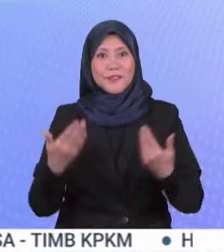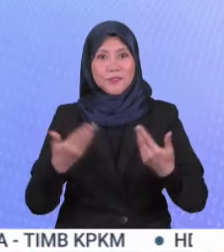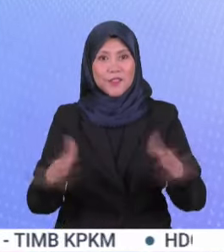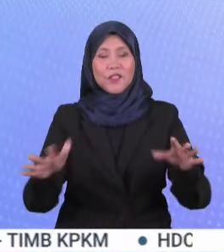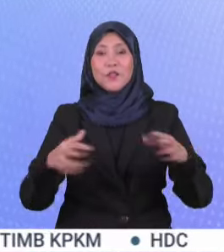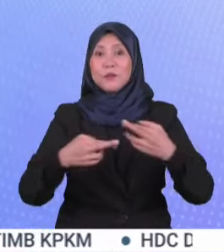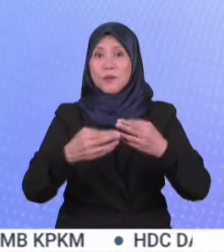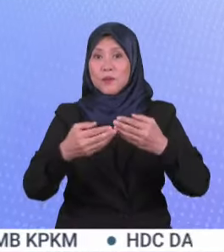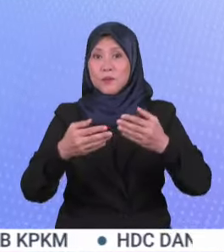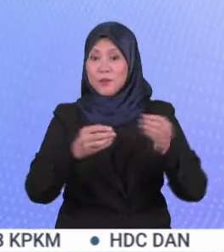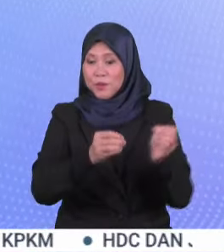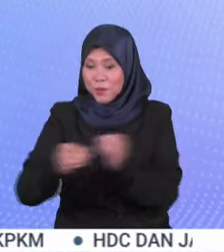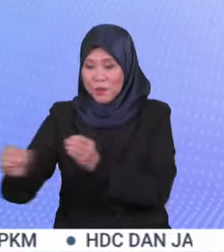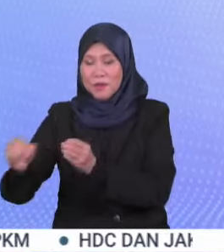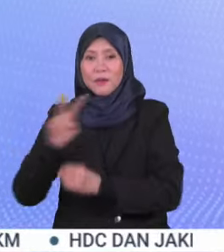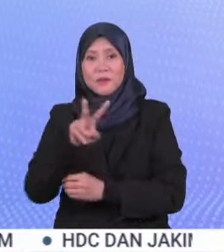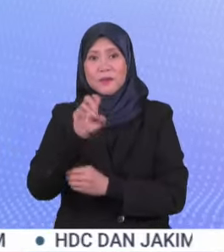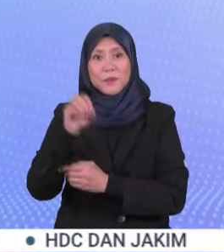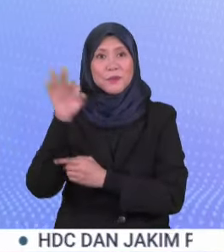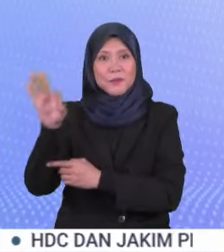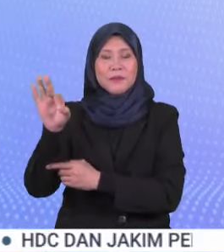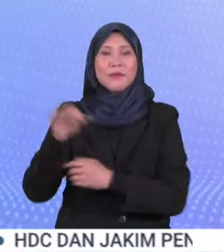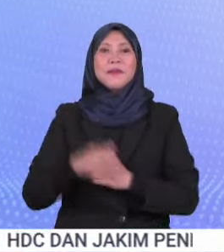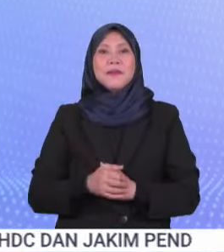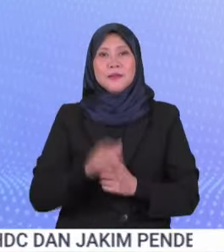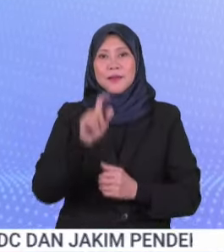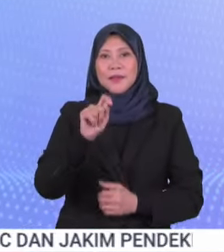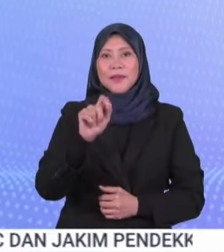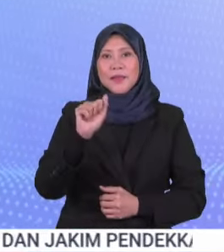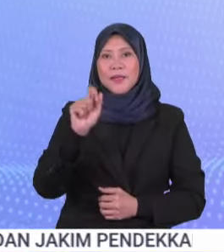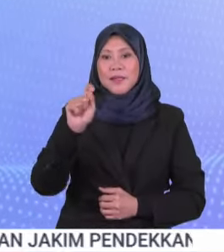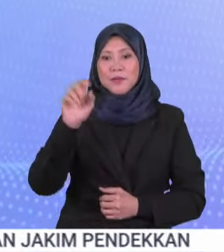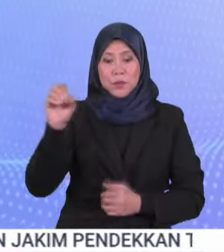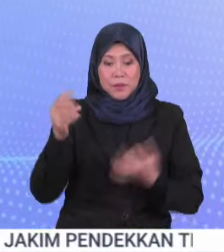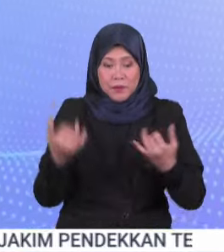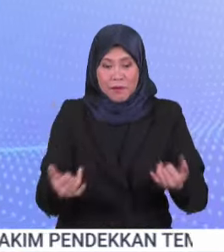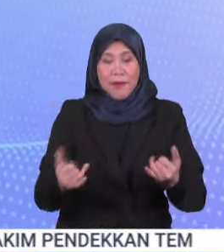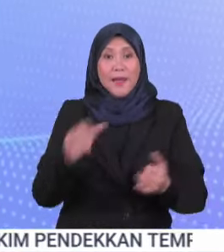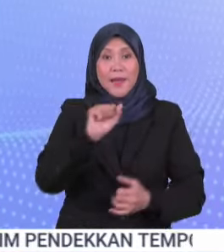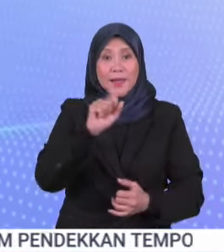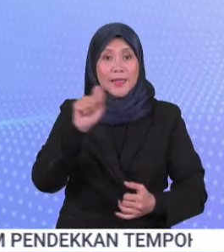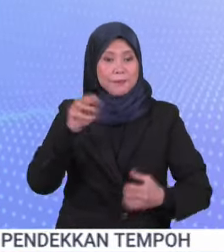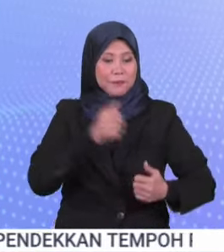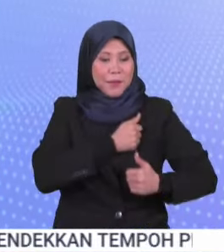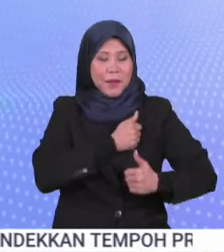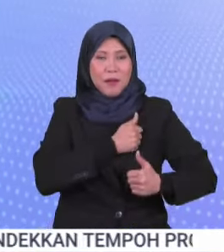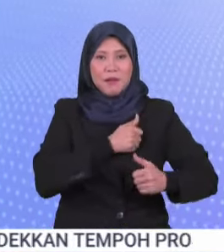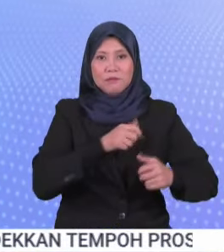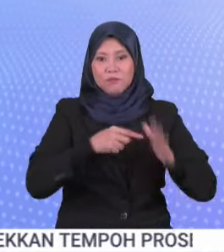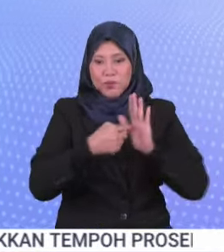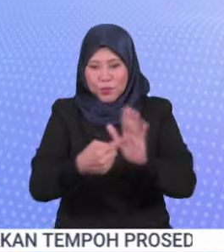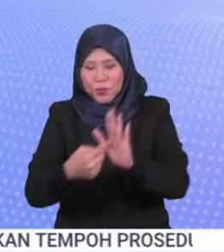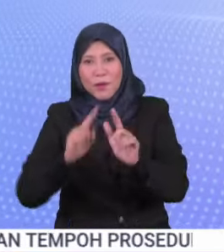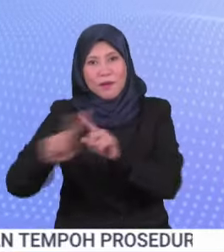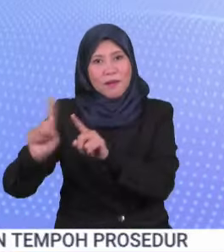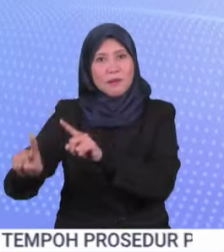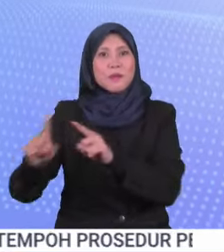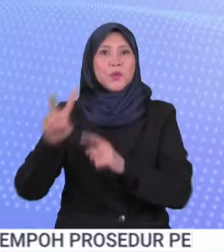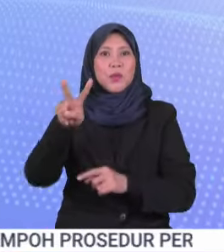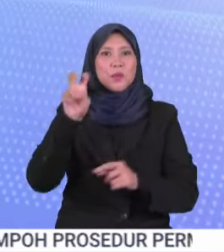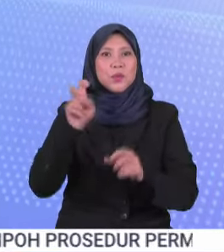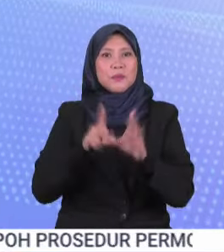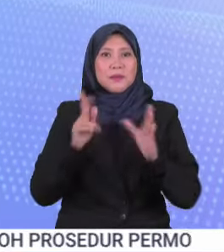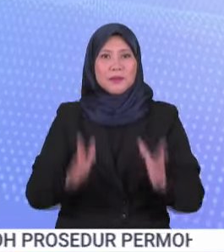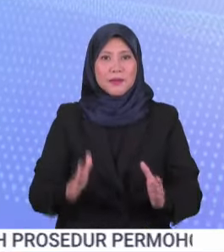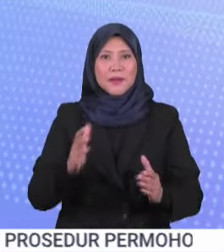Selepas penganjurannya pada 2009, Persembahan Tatu ATM kembali tahun ini. Ia melibatkan 2,100 peserta terdiri daripada pegawai